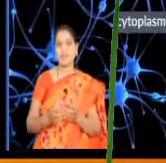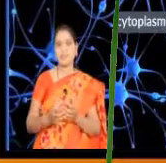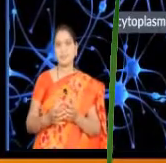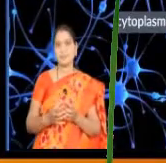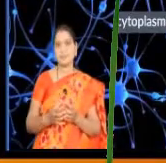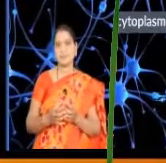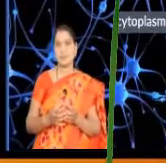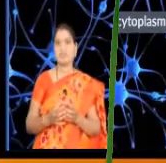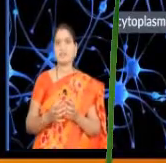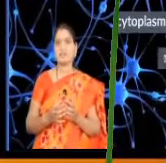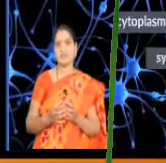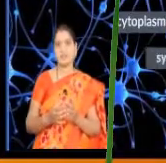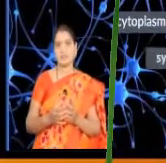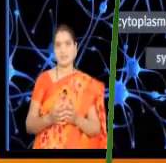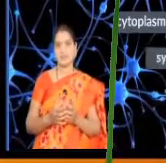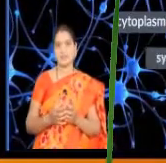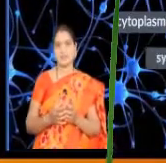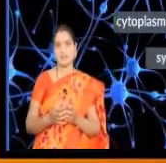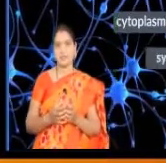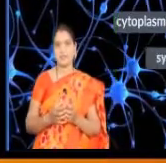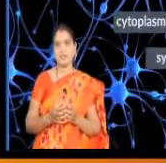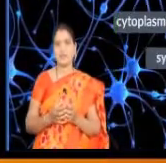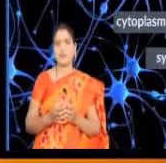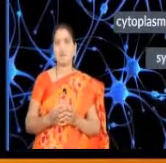చేయాలని నేను కోరుకుంటున్నాను.